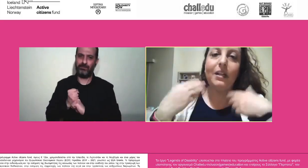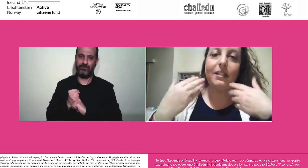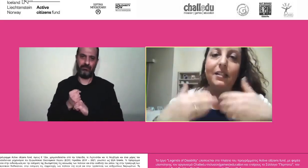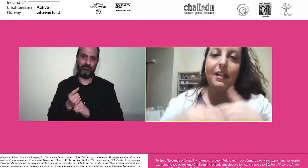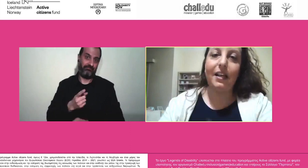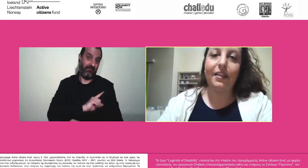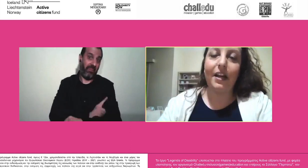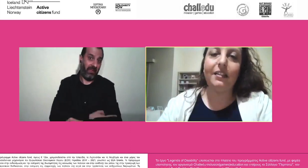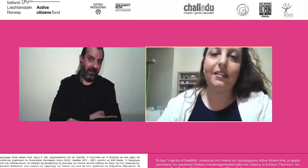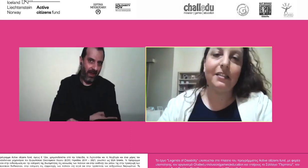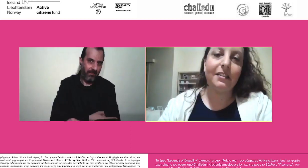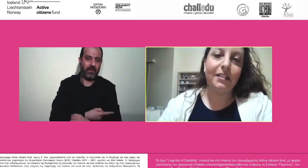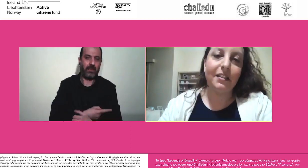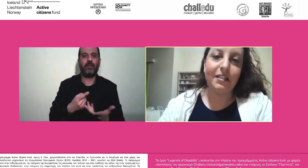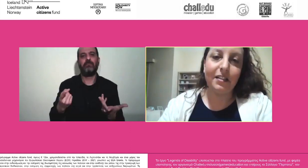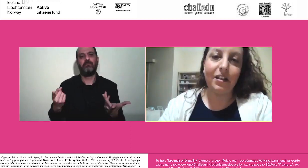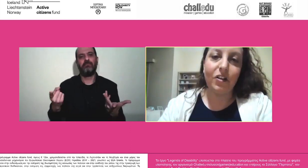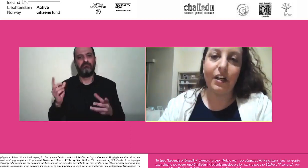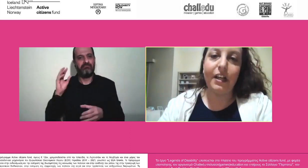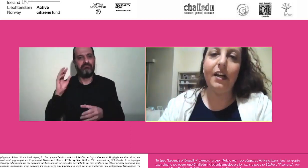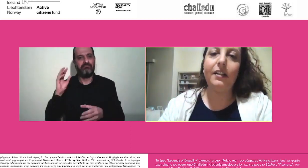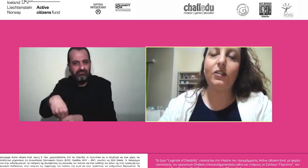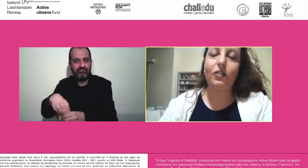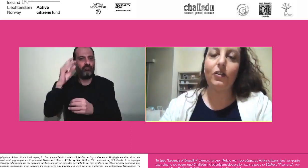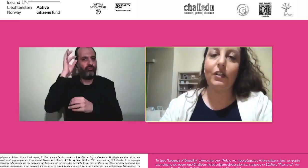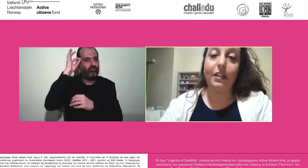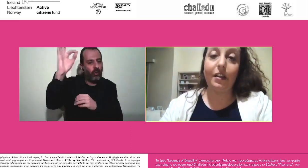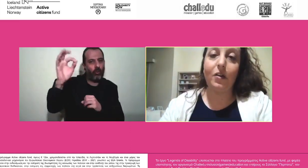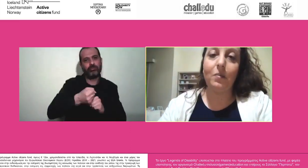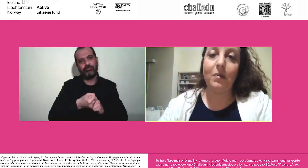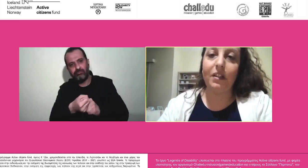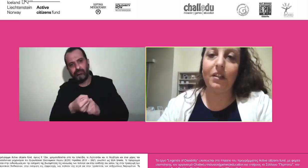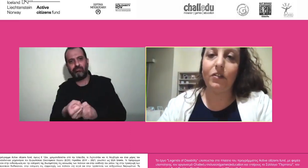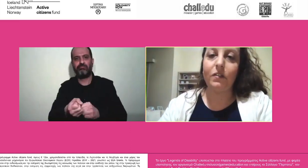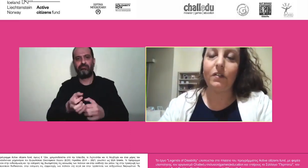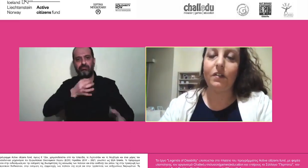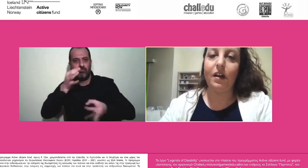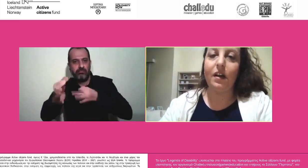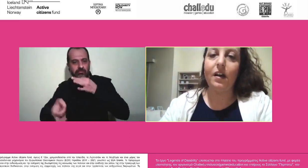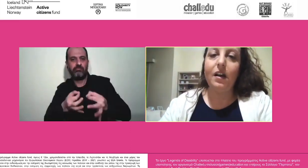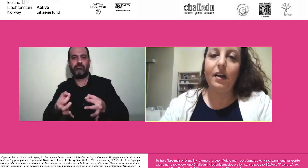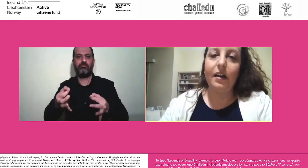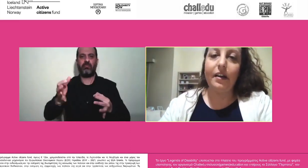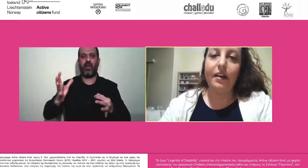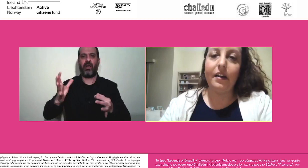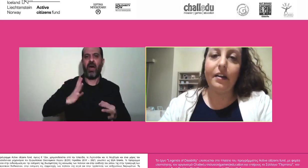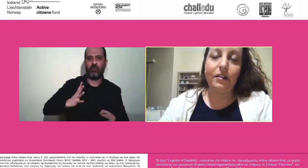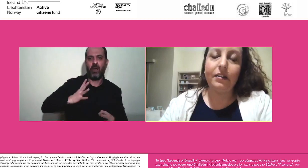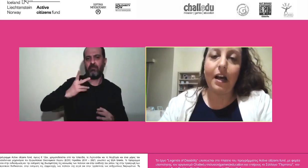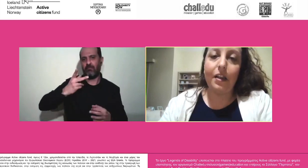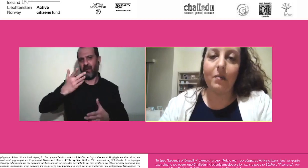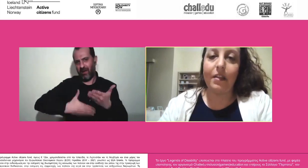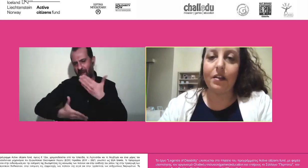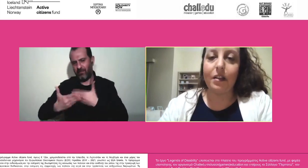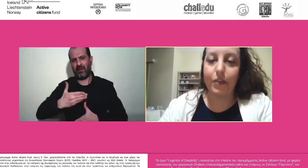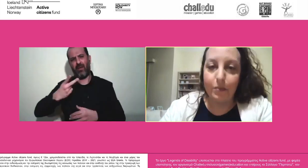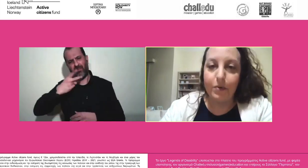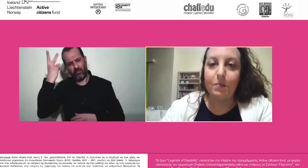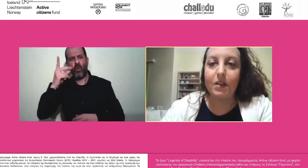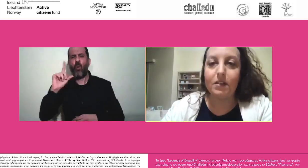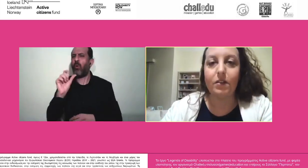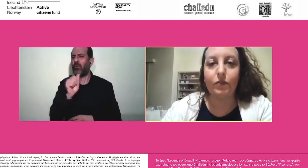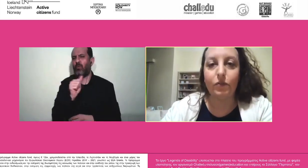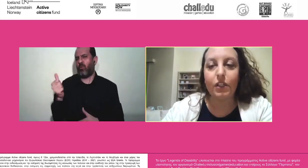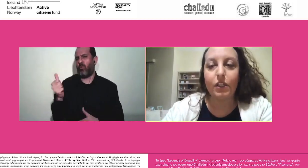συμμετέχουμε σε δράσεις συνηγορίας για τα δικαιώματα των κάθε ομάδας ανθρώπων, μέσα